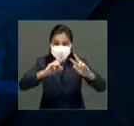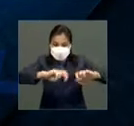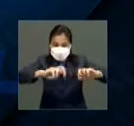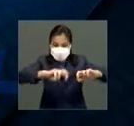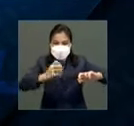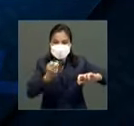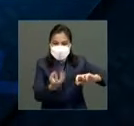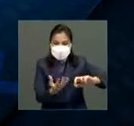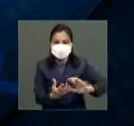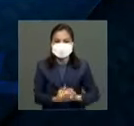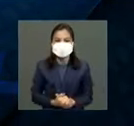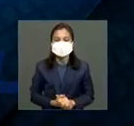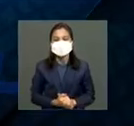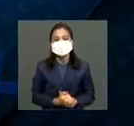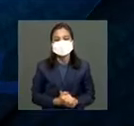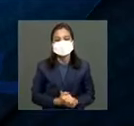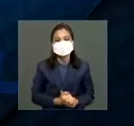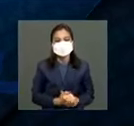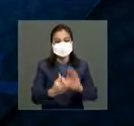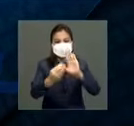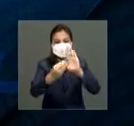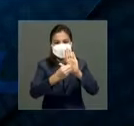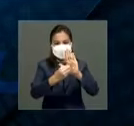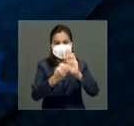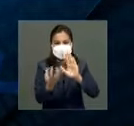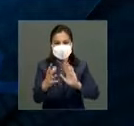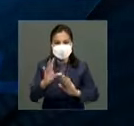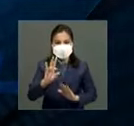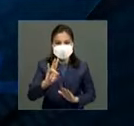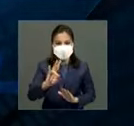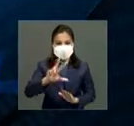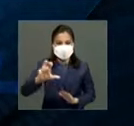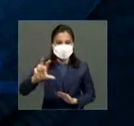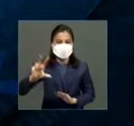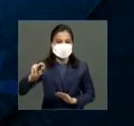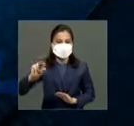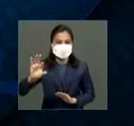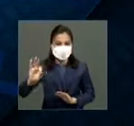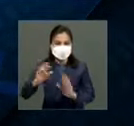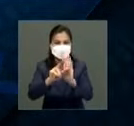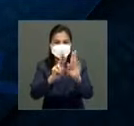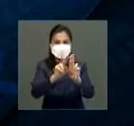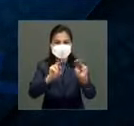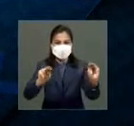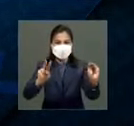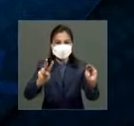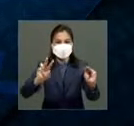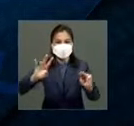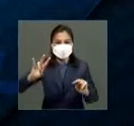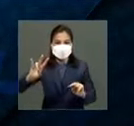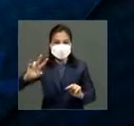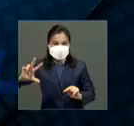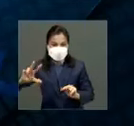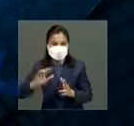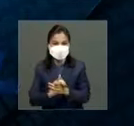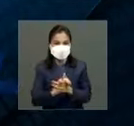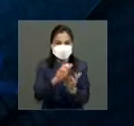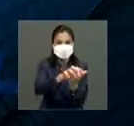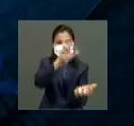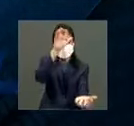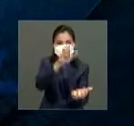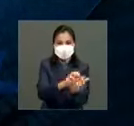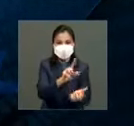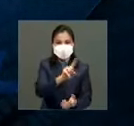ายครับกรุงเทพมหานครยังอันดับ1นะครับ739นนทบุรี273นะครับแล้วก็สมุทรปราการ